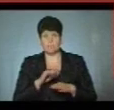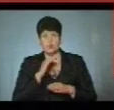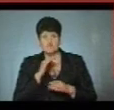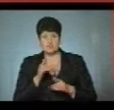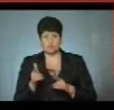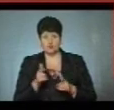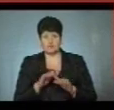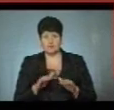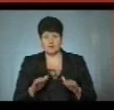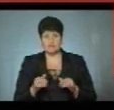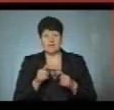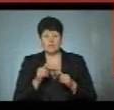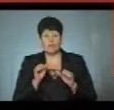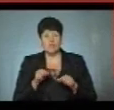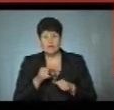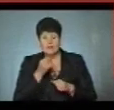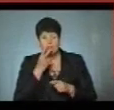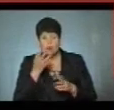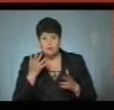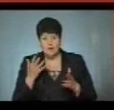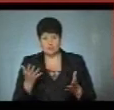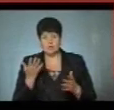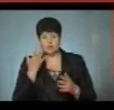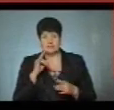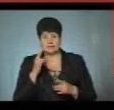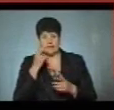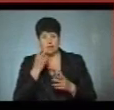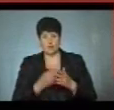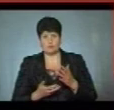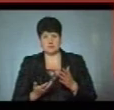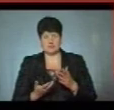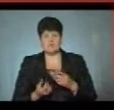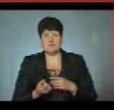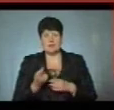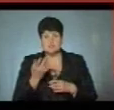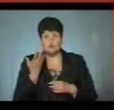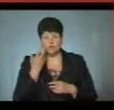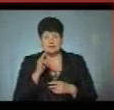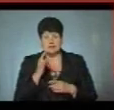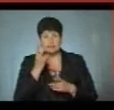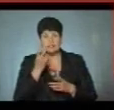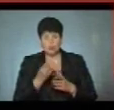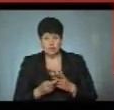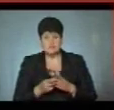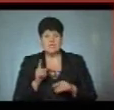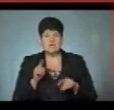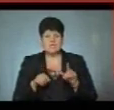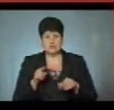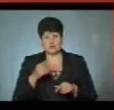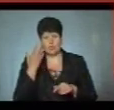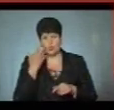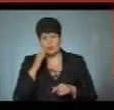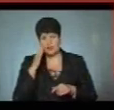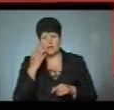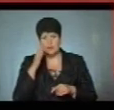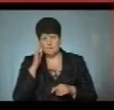підготовлена людина, вона може не побачити, коли людина топиться. Виявляється, що коли дитина топиться, рідко, коли навіть батько, який